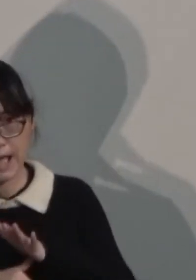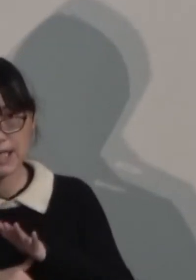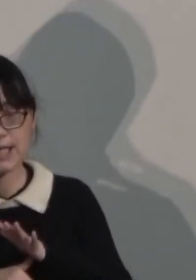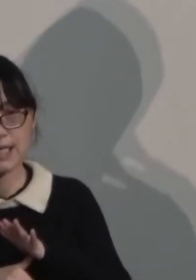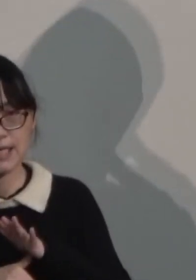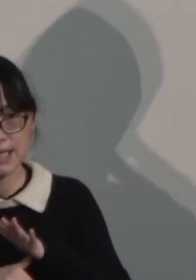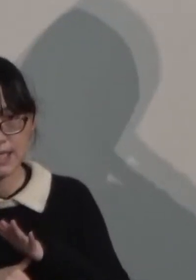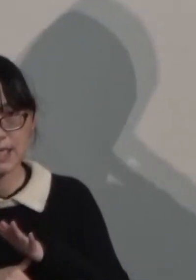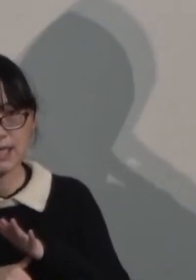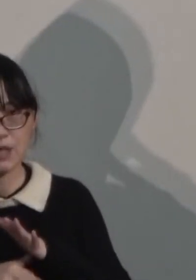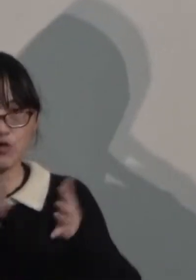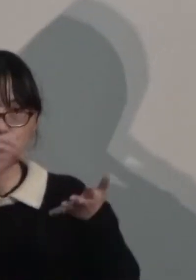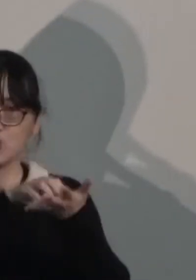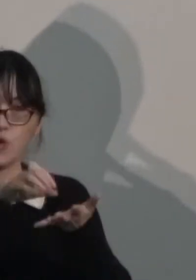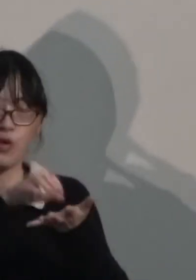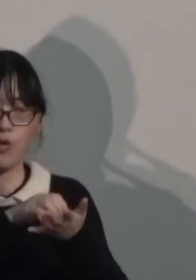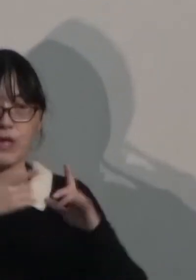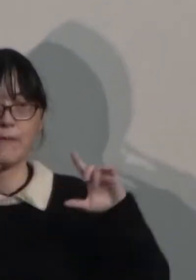にはならないのです。